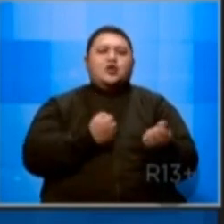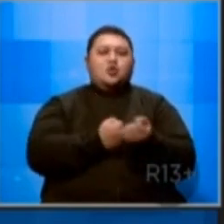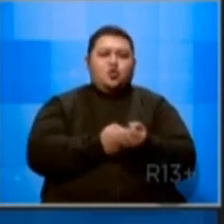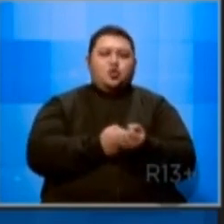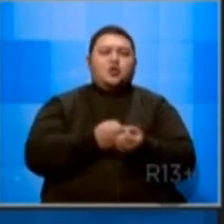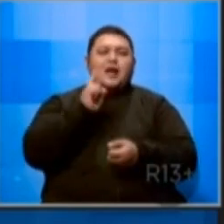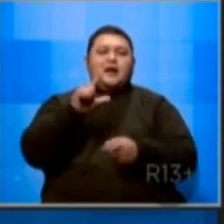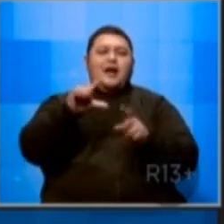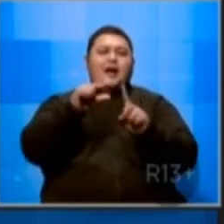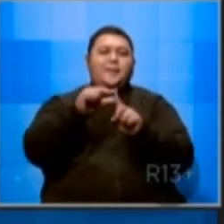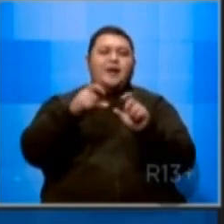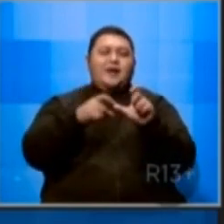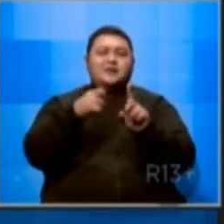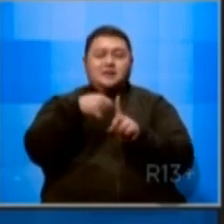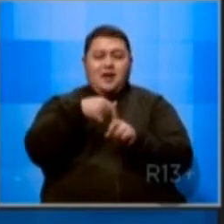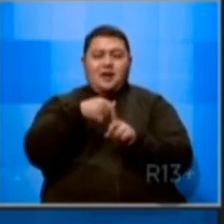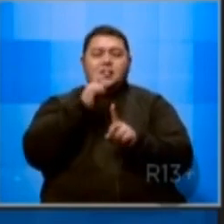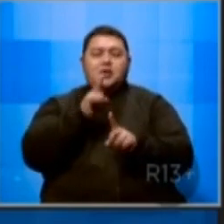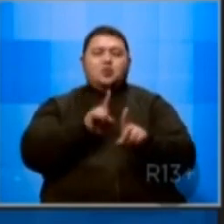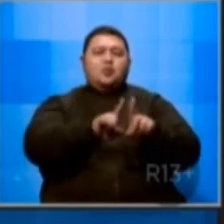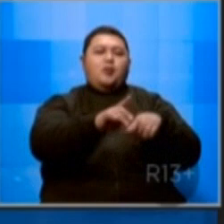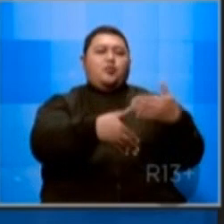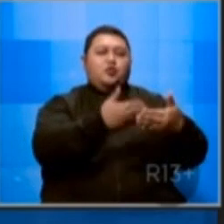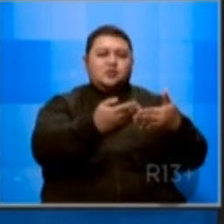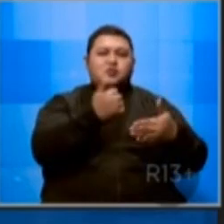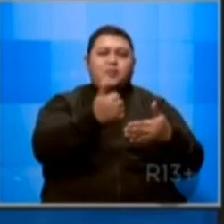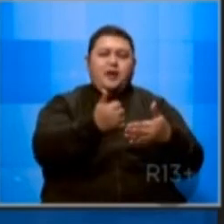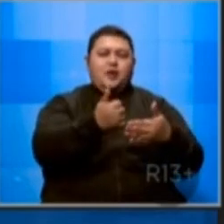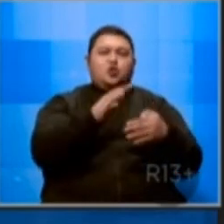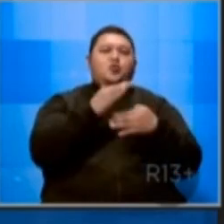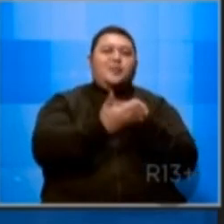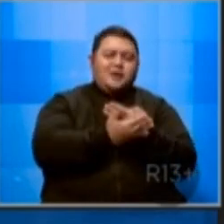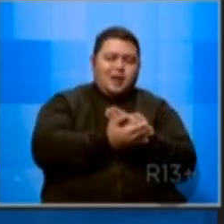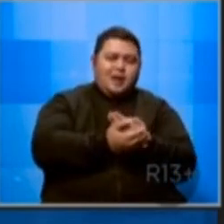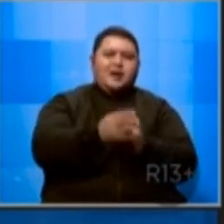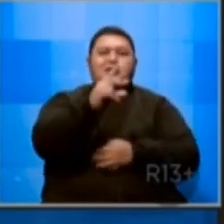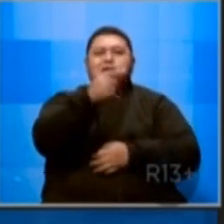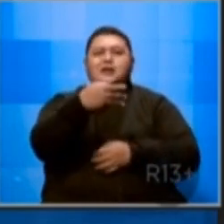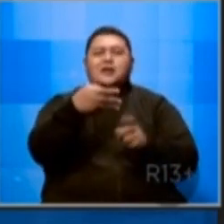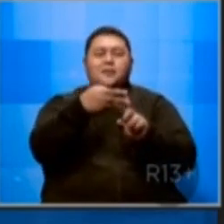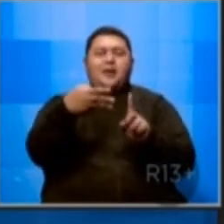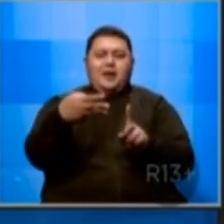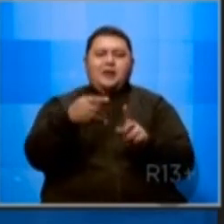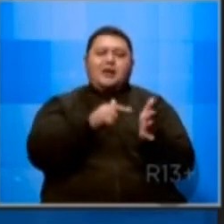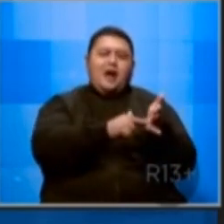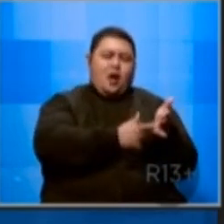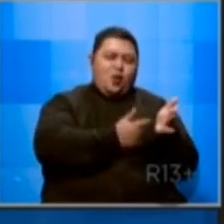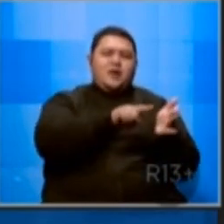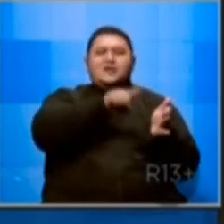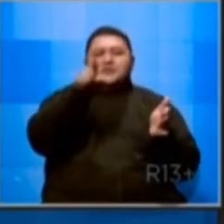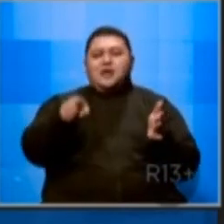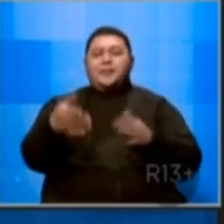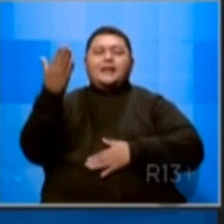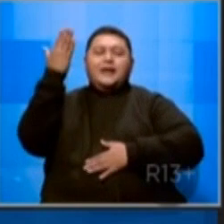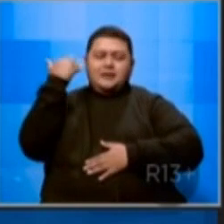pesta sangat menjalankan tugasnya dengan sangat baik untuk menjaga geser dari mulai awal sampai dengan tadi